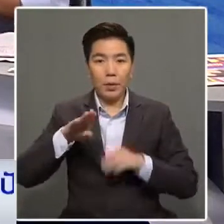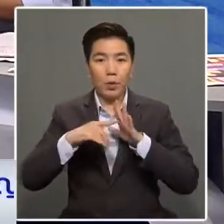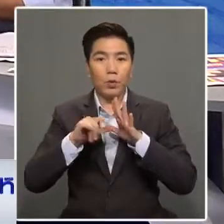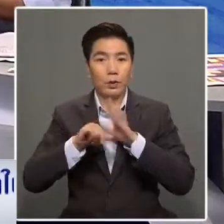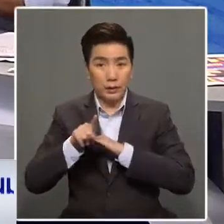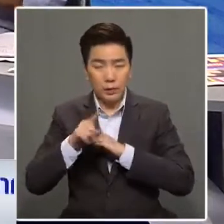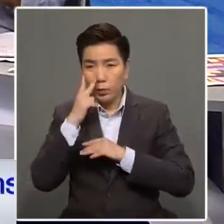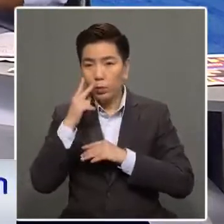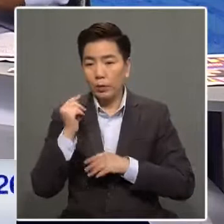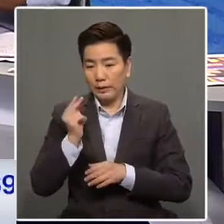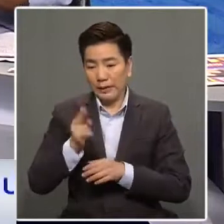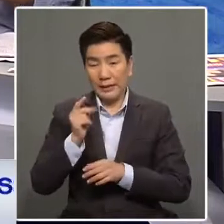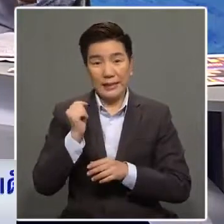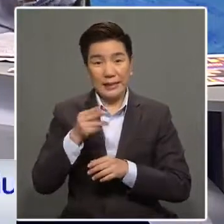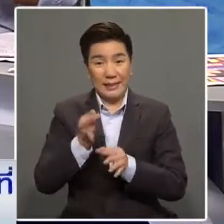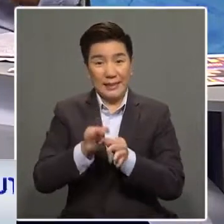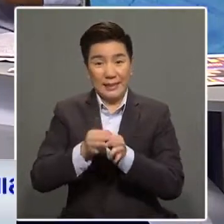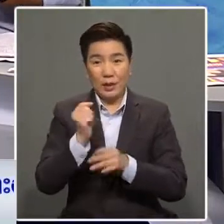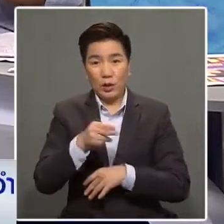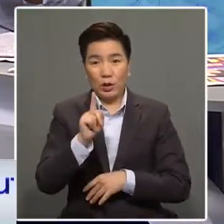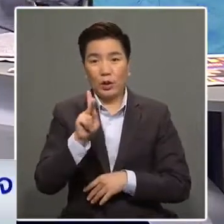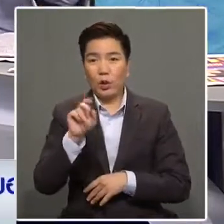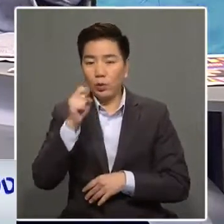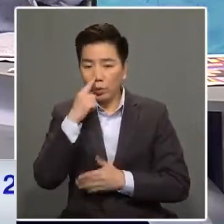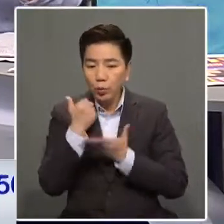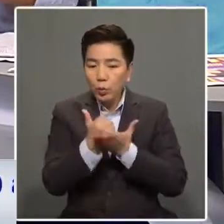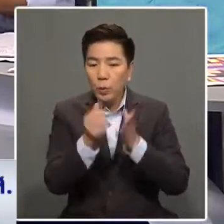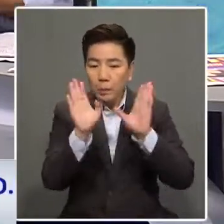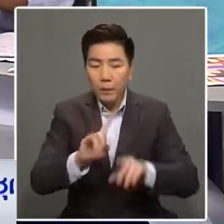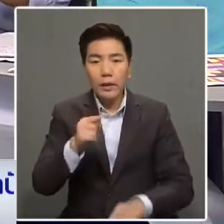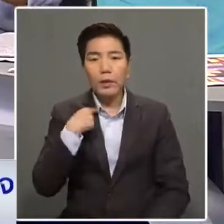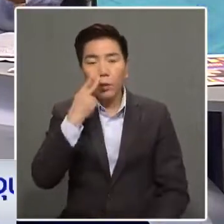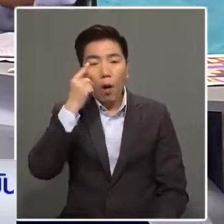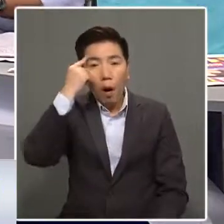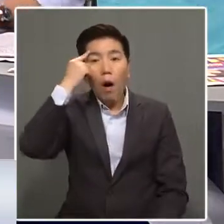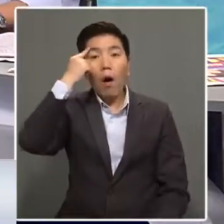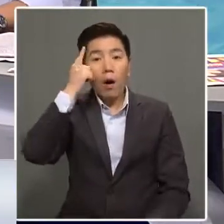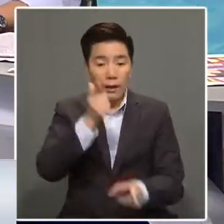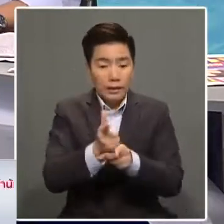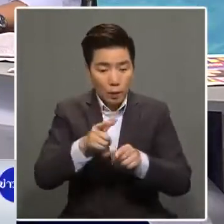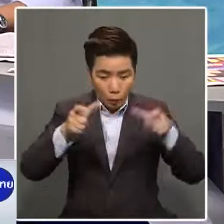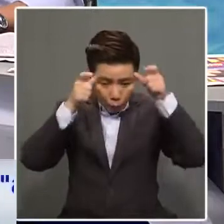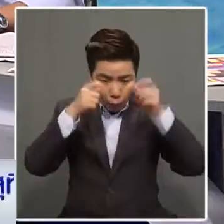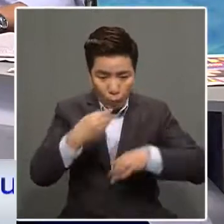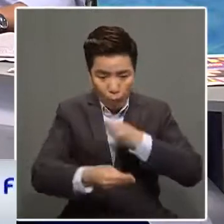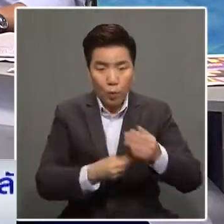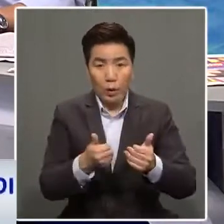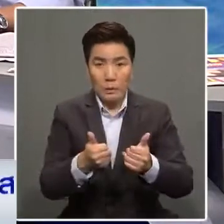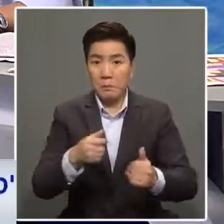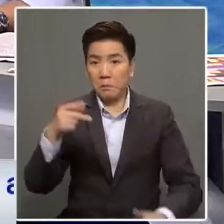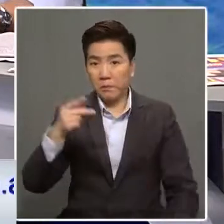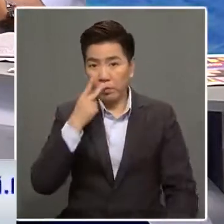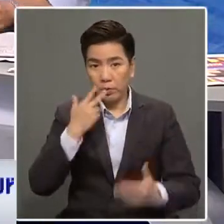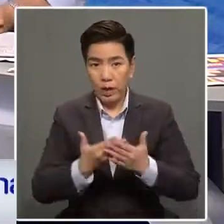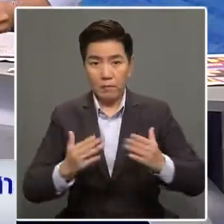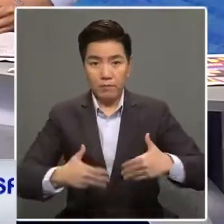าไปช่วยยังไงท่านผู้ชมดูนะครับอาจจะเกิดไอเดียการทำมาหากินเลี้ยงวัวขายนี่ก็ไม่ธรรมดานะมีราย